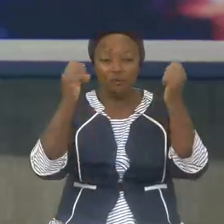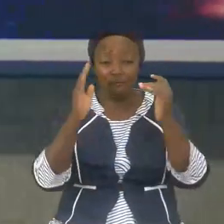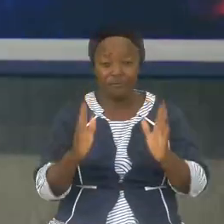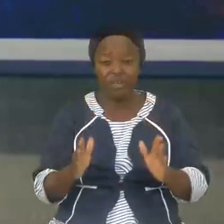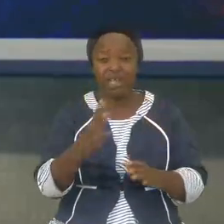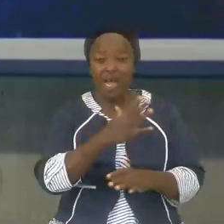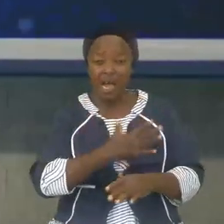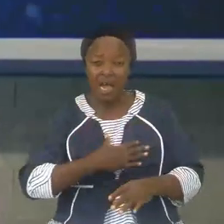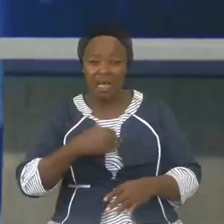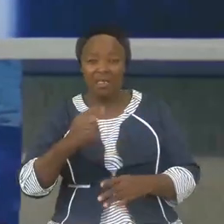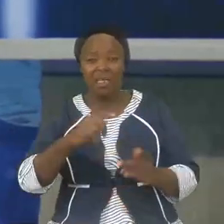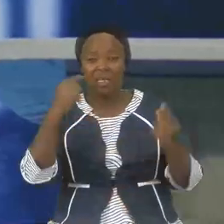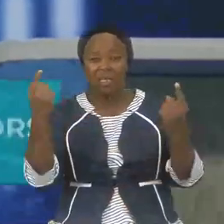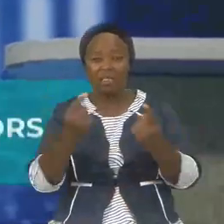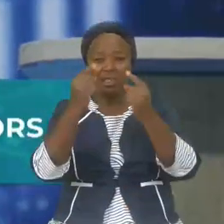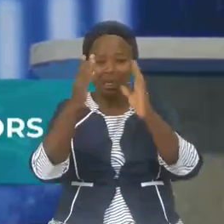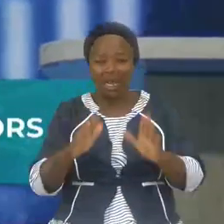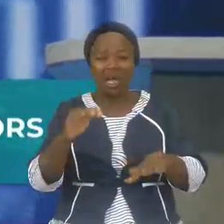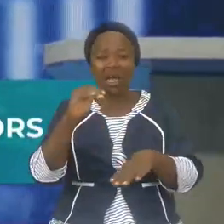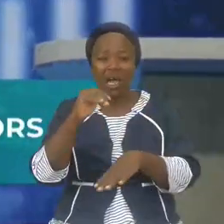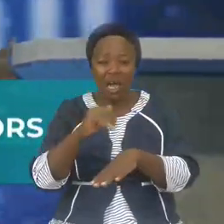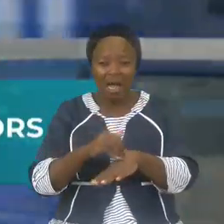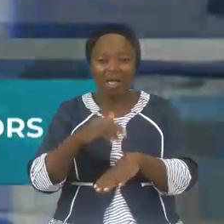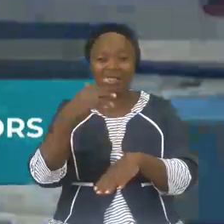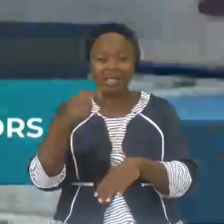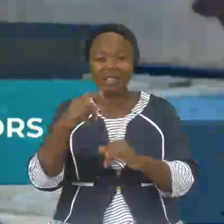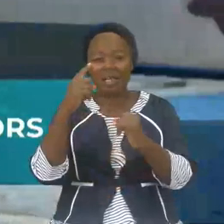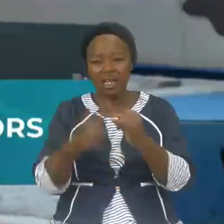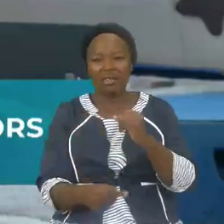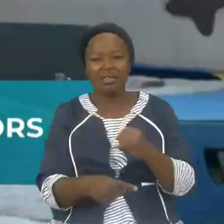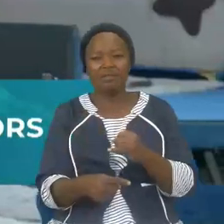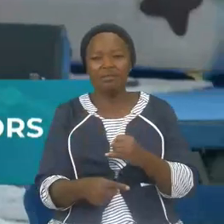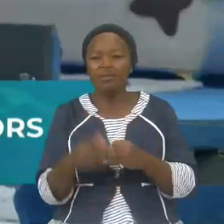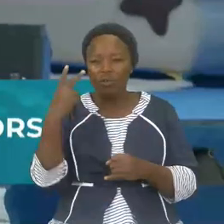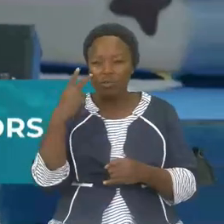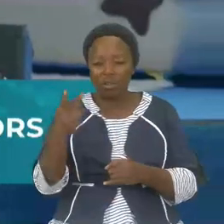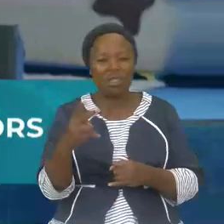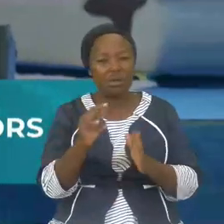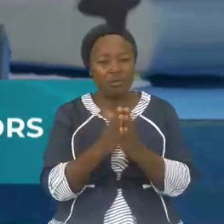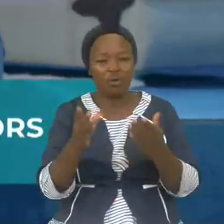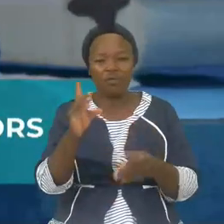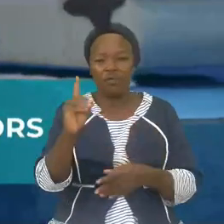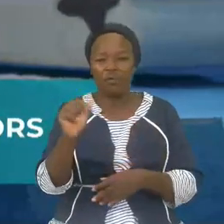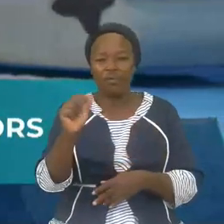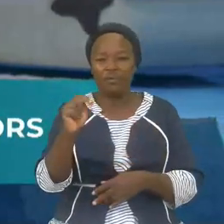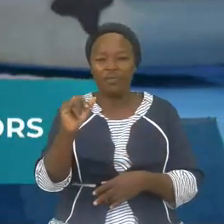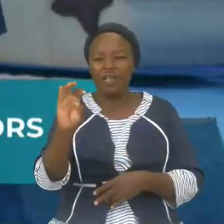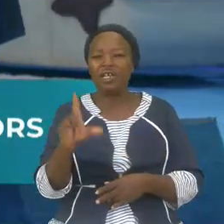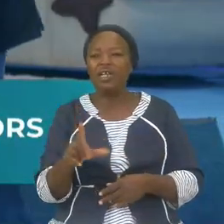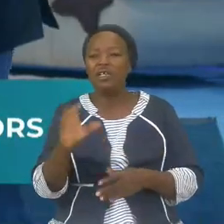et les transgresseurs à la fin. Voyons ceci,